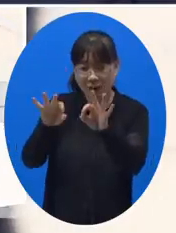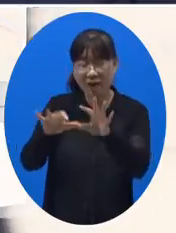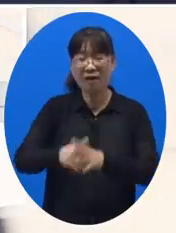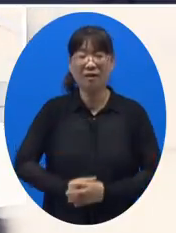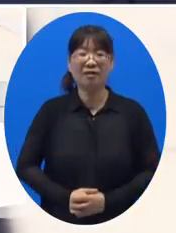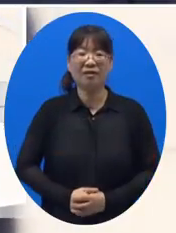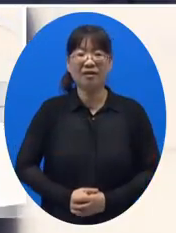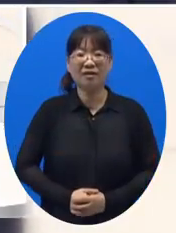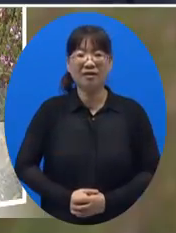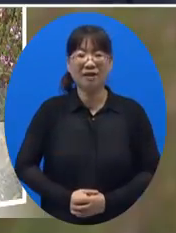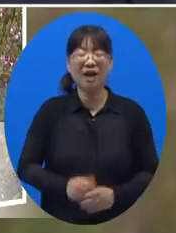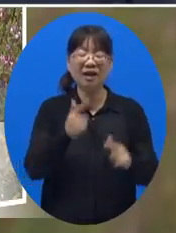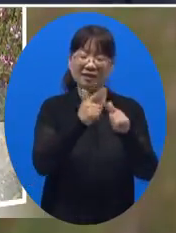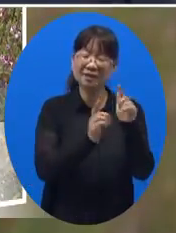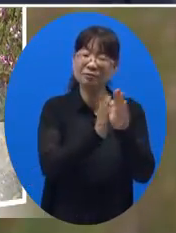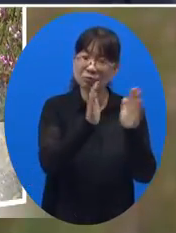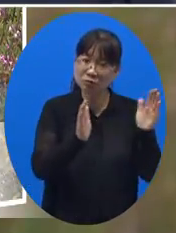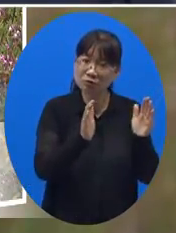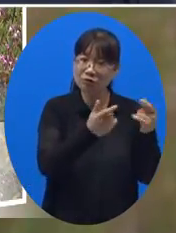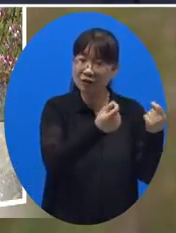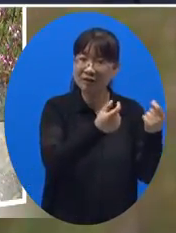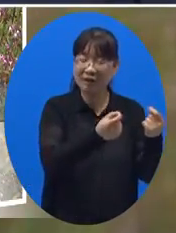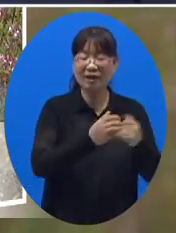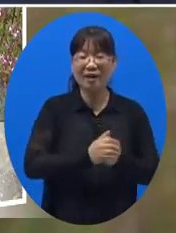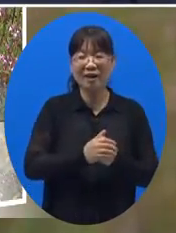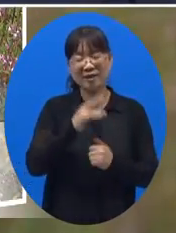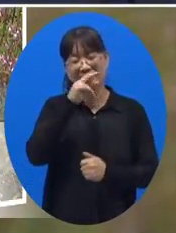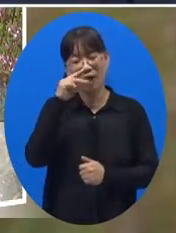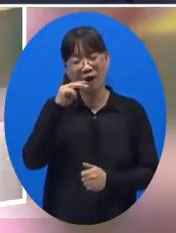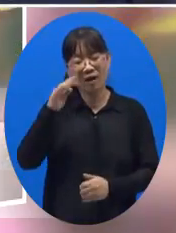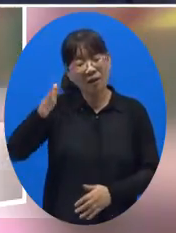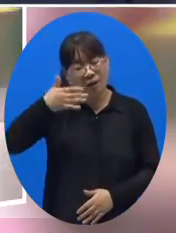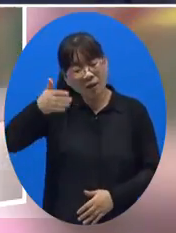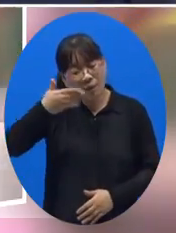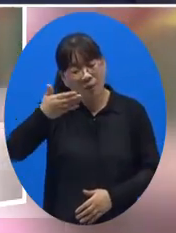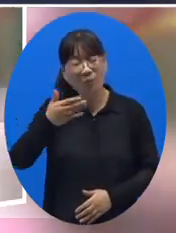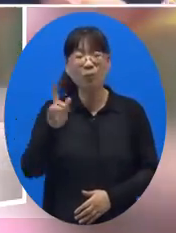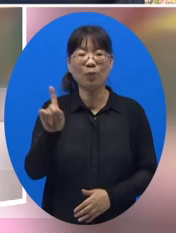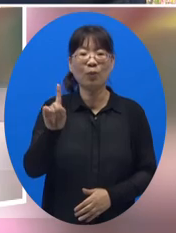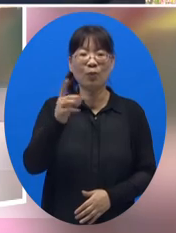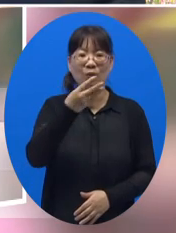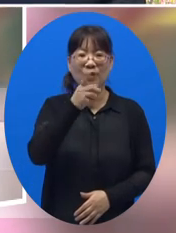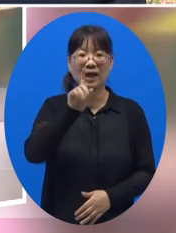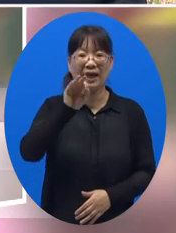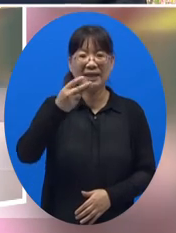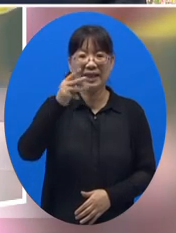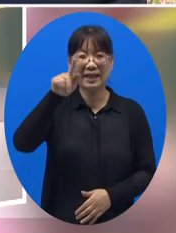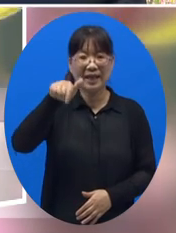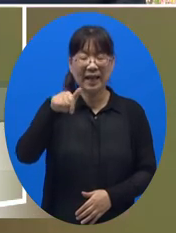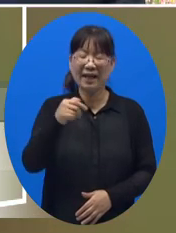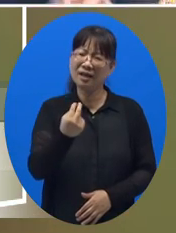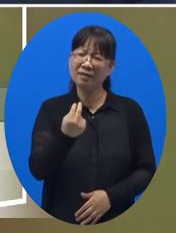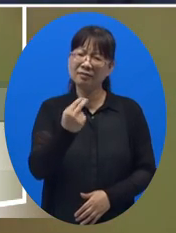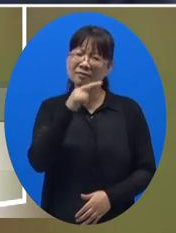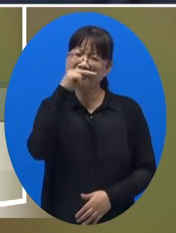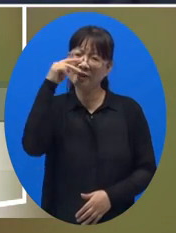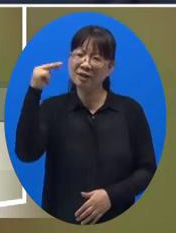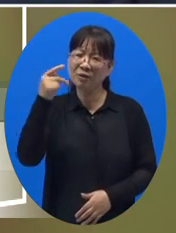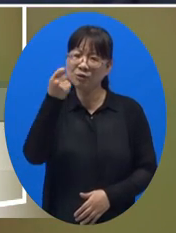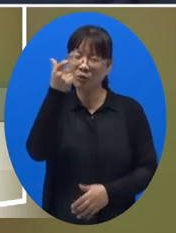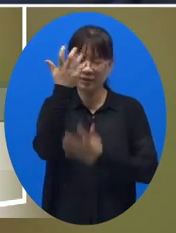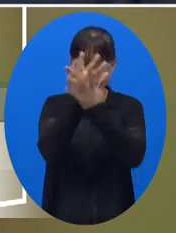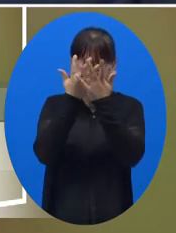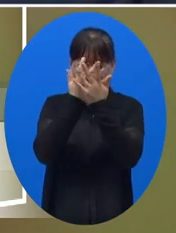처음 보는 식물입니다. 향기 냄새가 나일락 향기에 약간